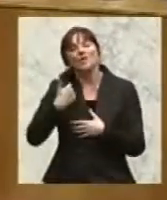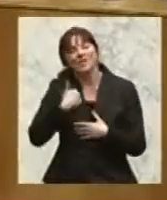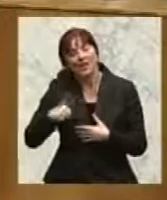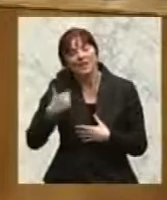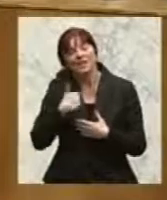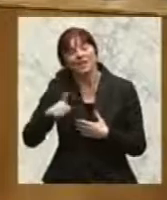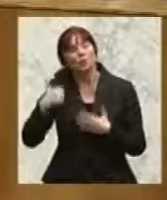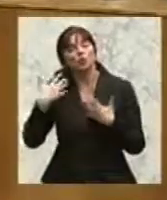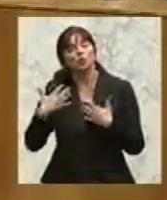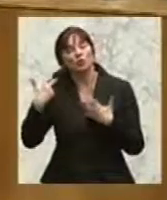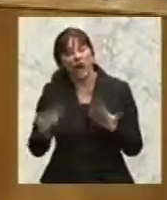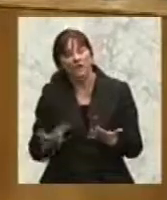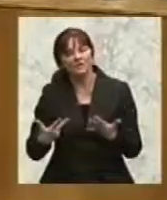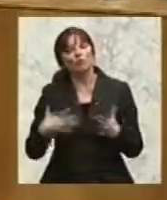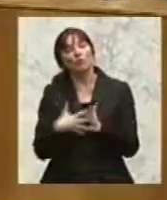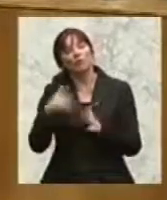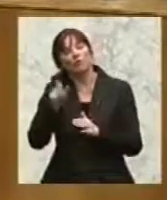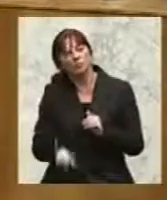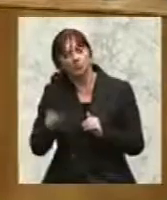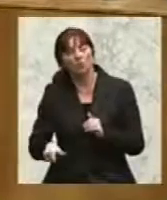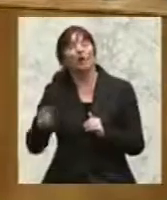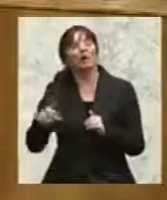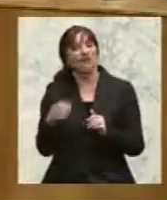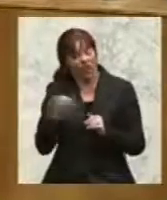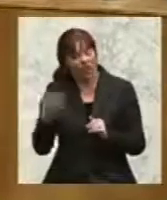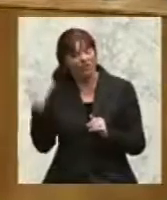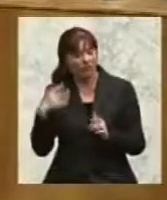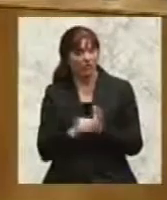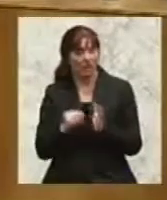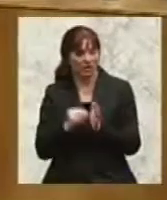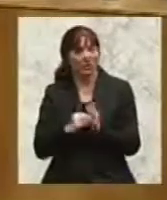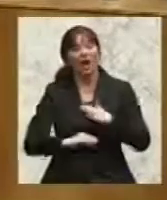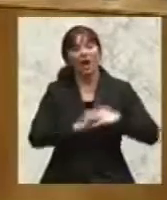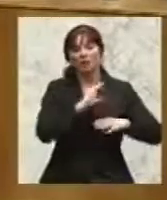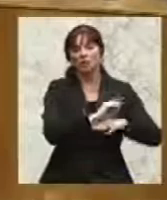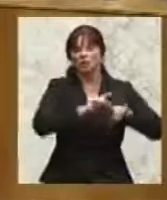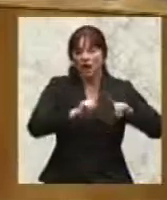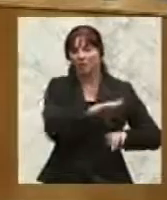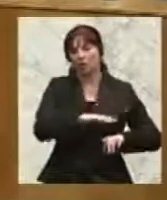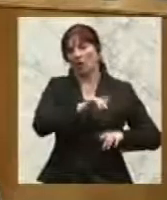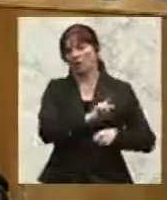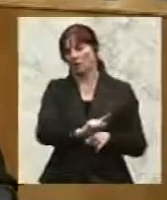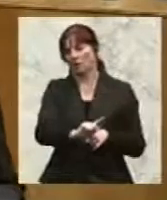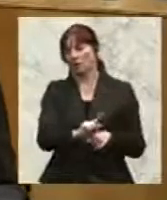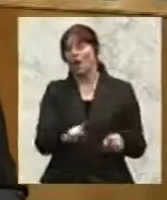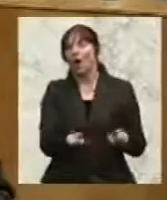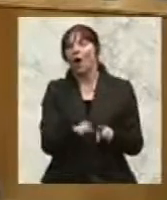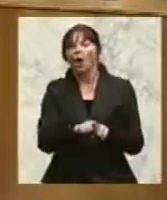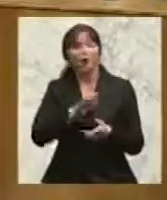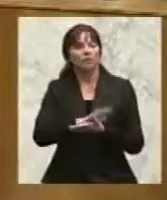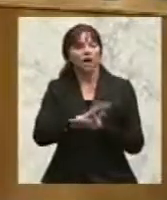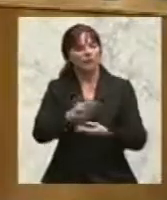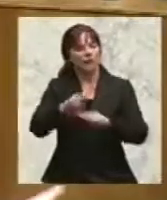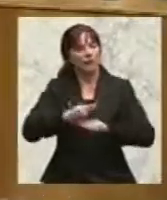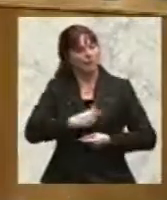Das heißt Ressourcen, die für 11 Follow-up-Überprüfungen dadurch gefehlt haben. Sie haben uns Aufgaben nach dem Parteiengesetz